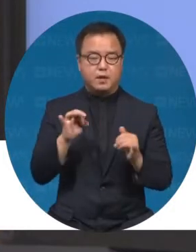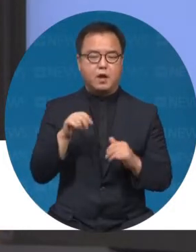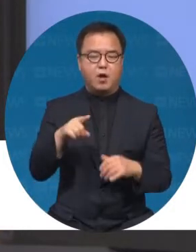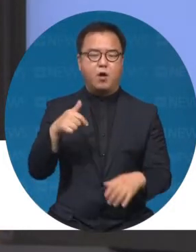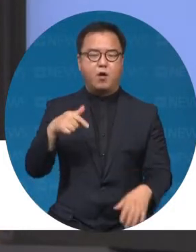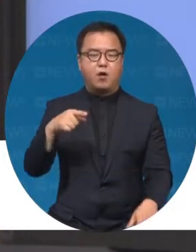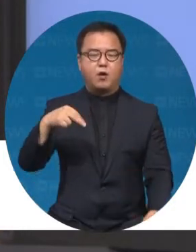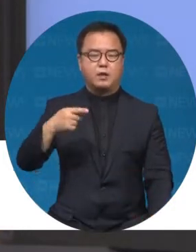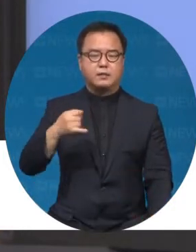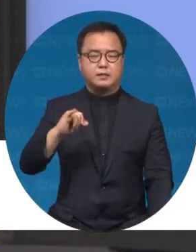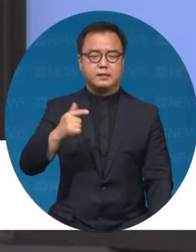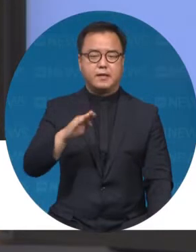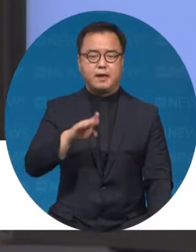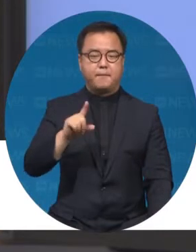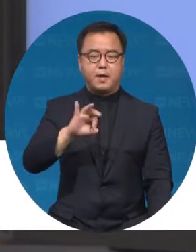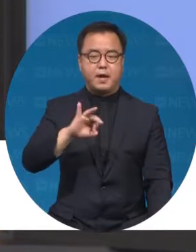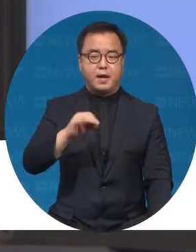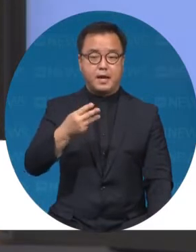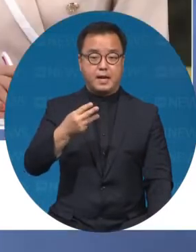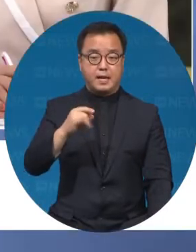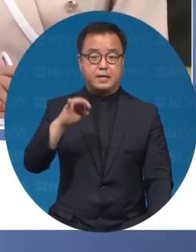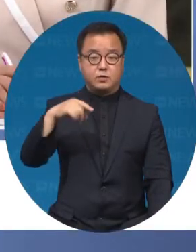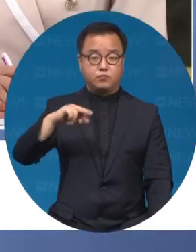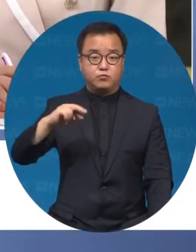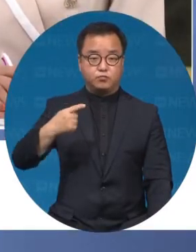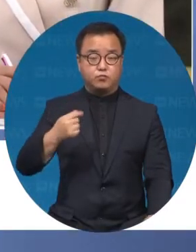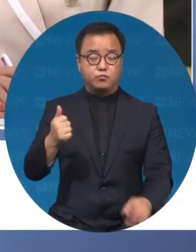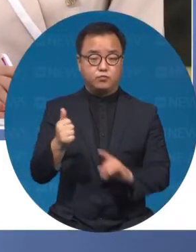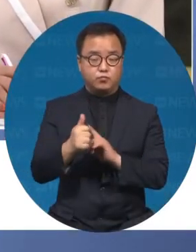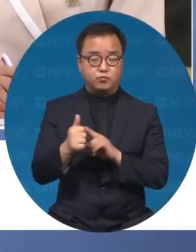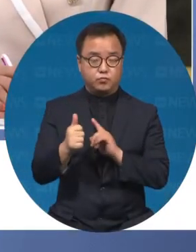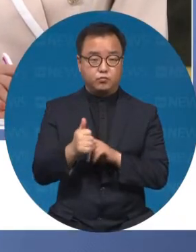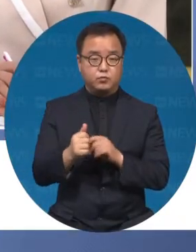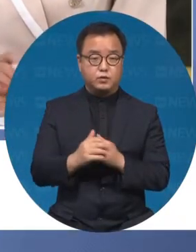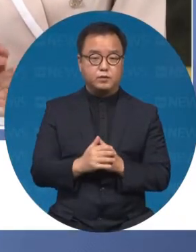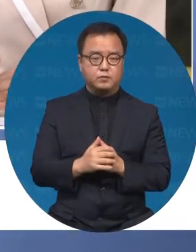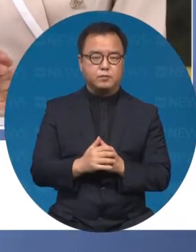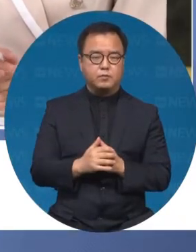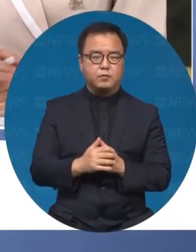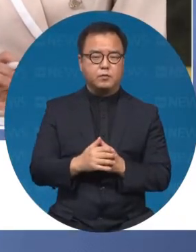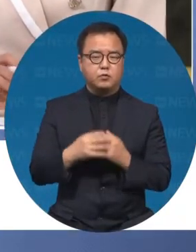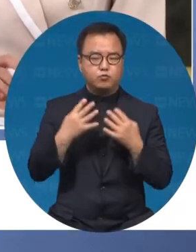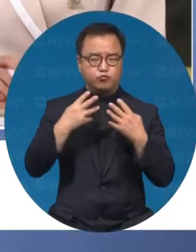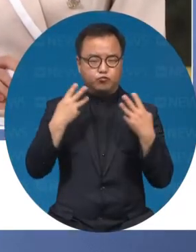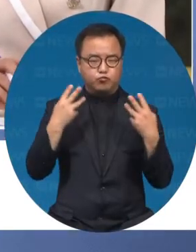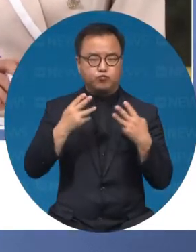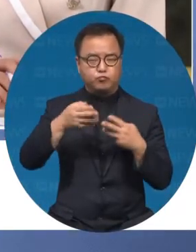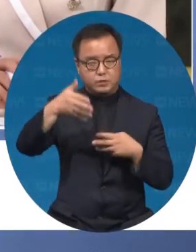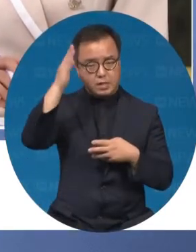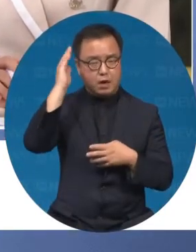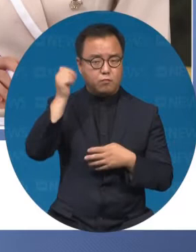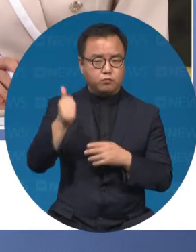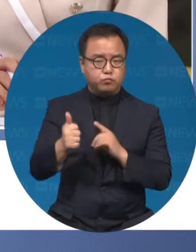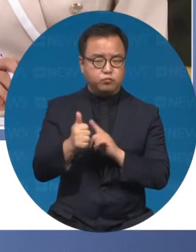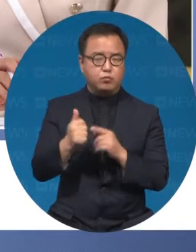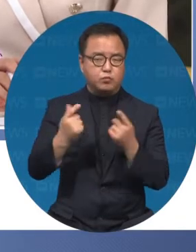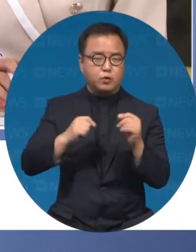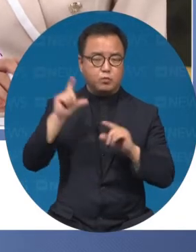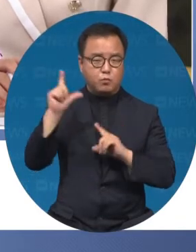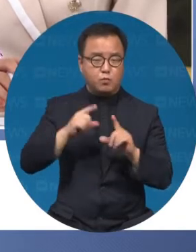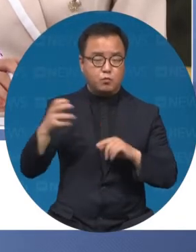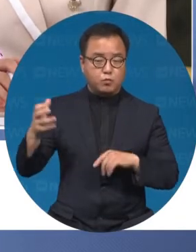바리오스의 곡입니다. 유명한 추장 이름 망고레를 예명으로 쓰고 추장 분장을 한 채 무대에 올랐던 그는